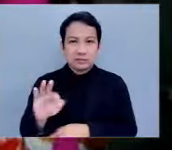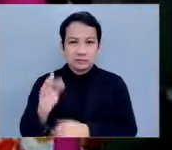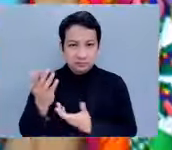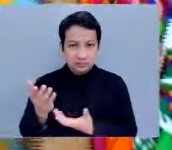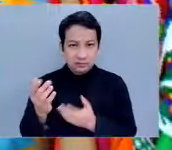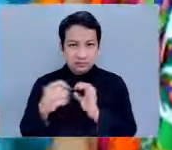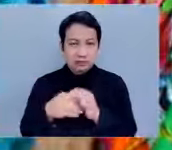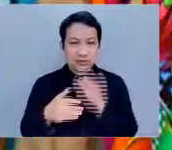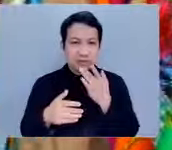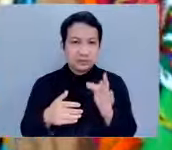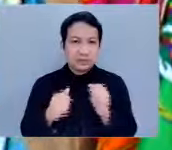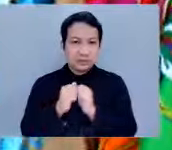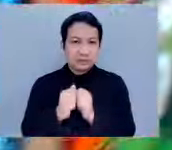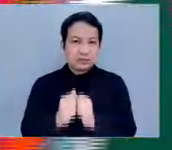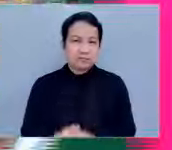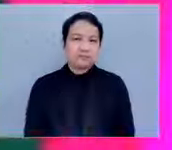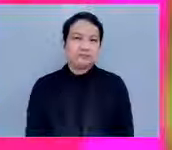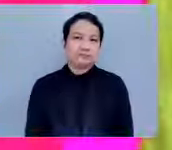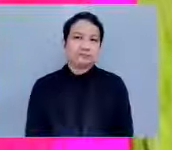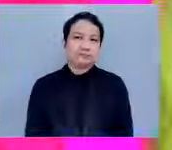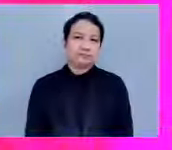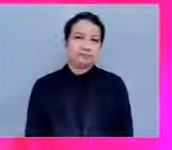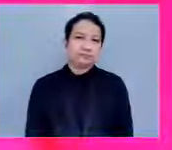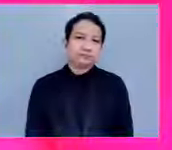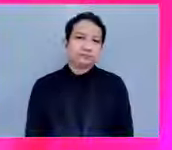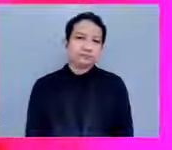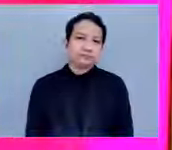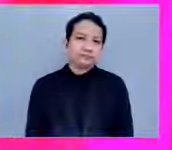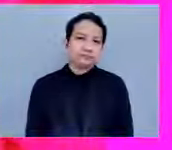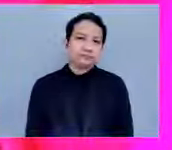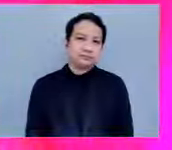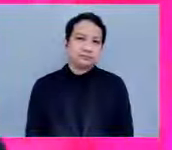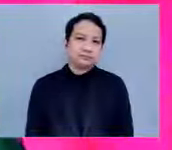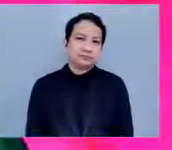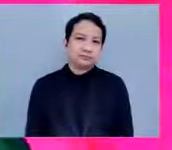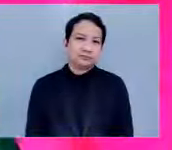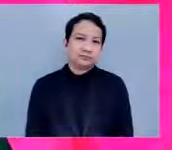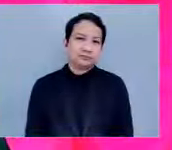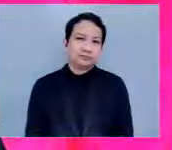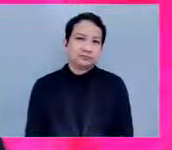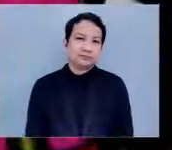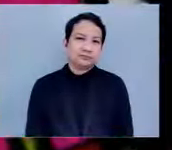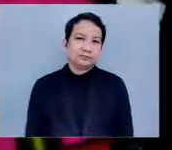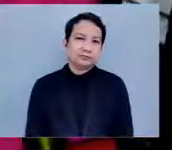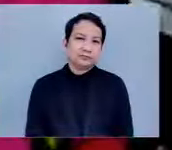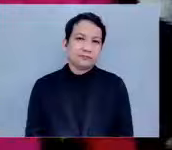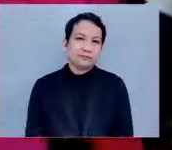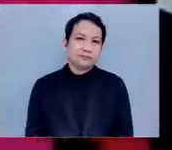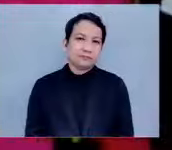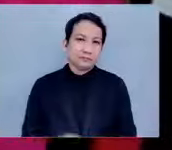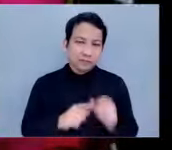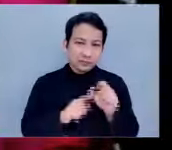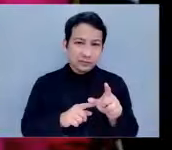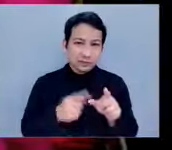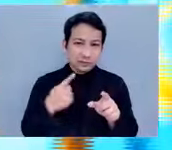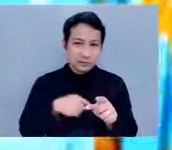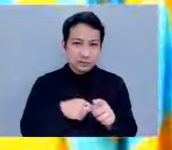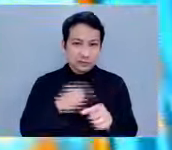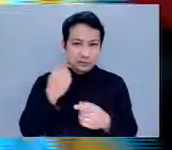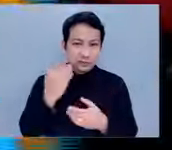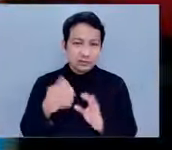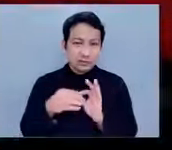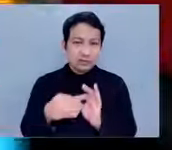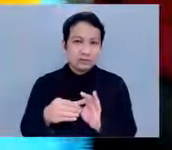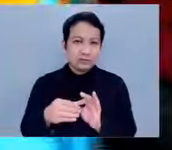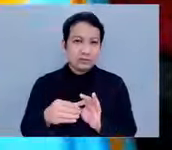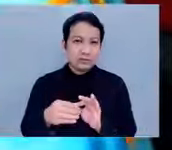favorite ko to ate. Meron ka bang original na sex bomb na damit dyan? Ay, naku, wala. Ay, pero nagsashow-show din ako. Okay. Pang